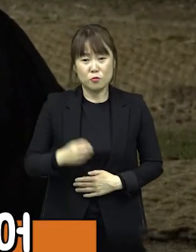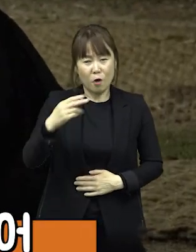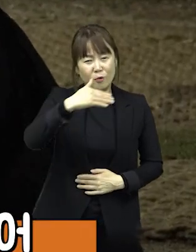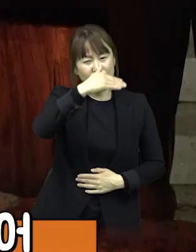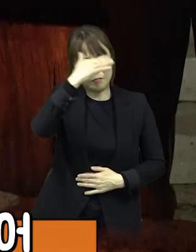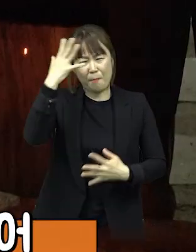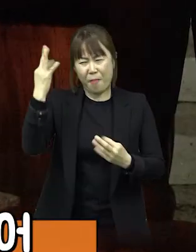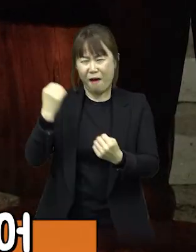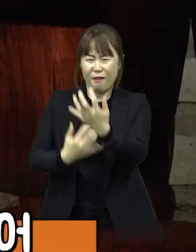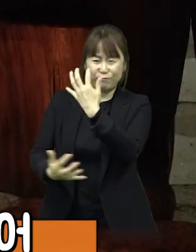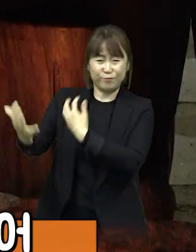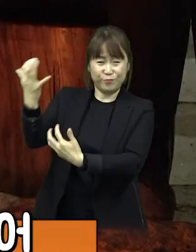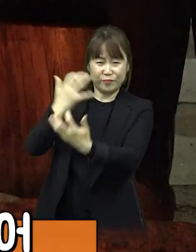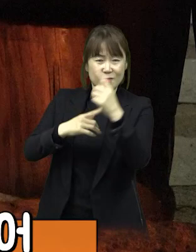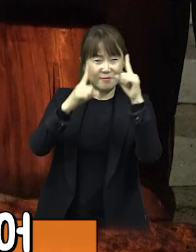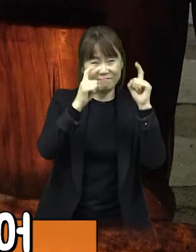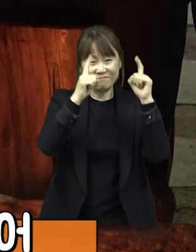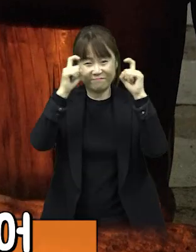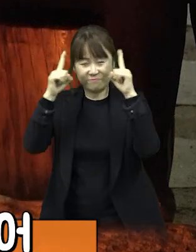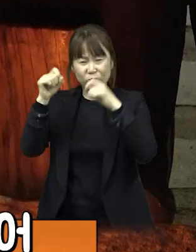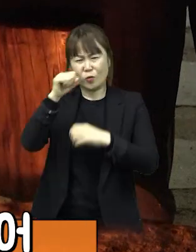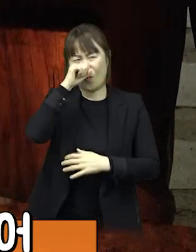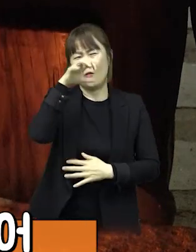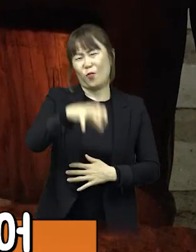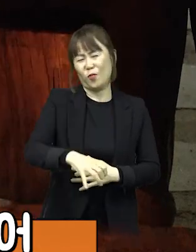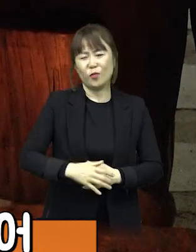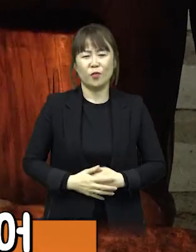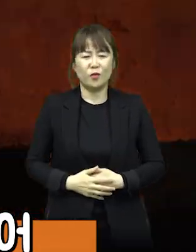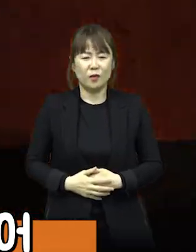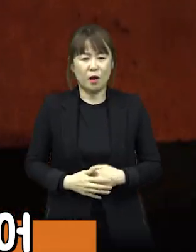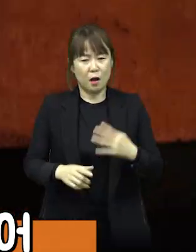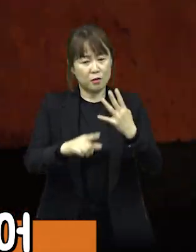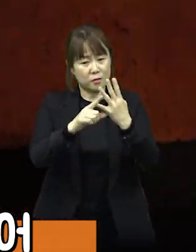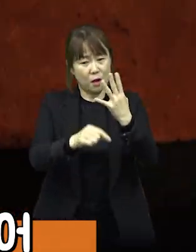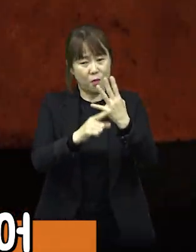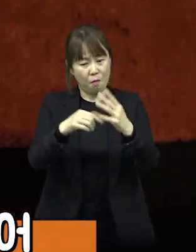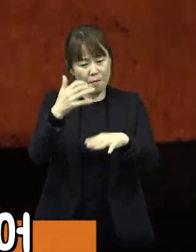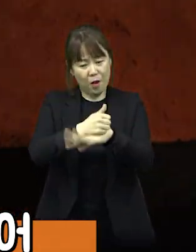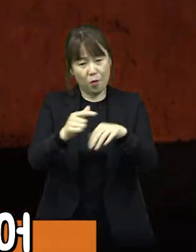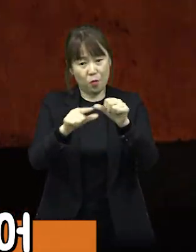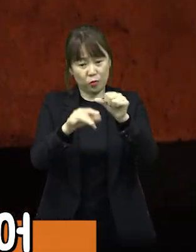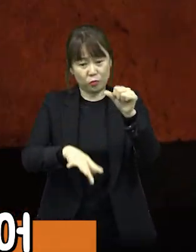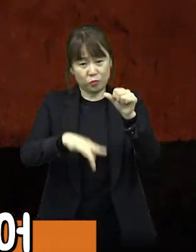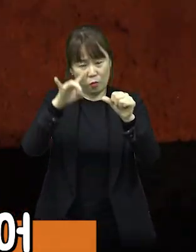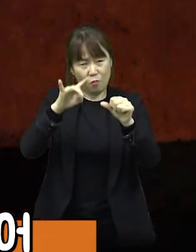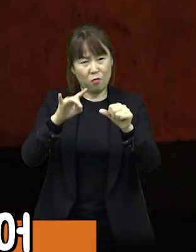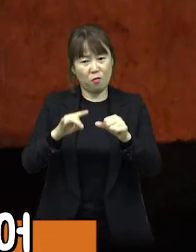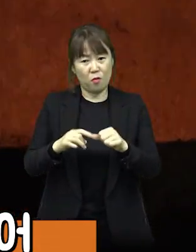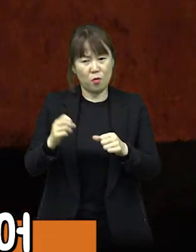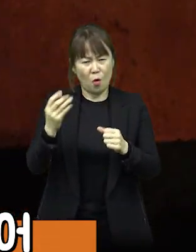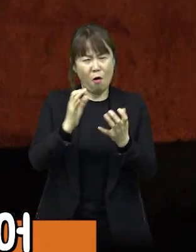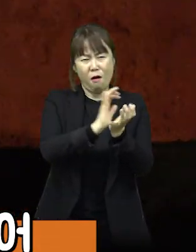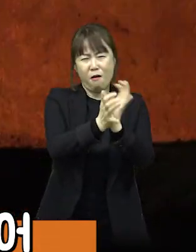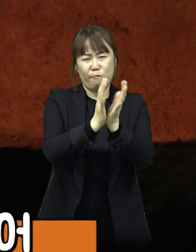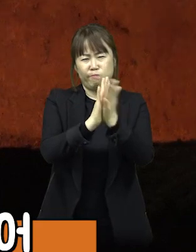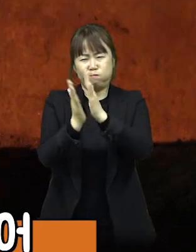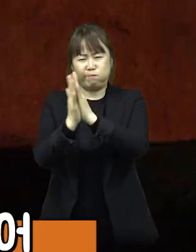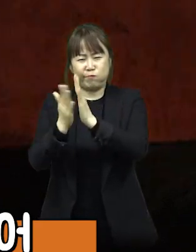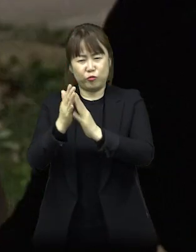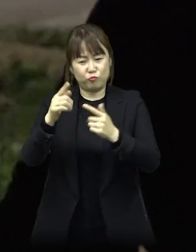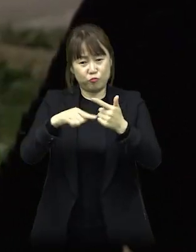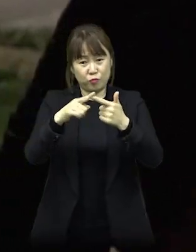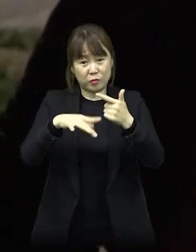누구나 무료로 불멍 타임을 즐길 수 있는데요. 게다가 간단한 간식거리인 고구마, 쫀디기, 마시멜로우